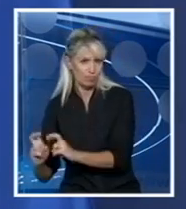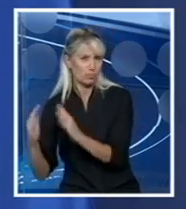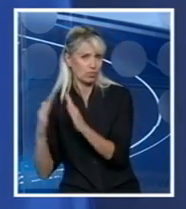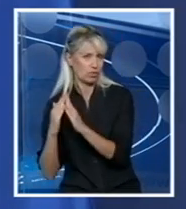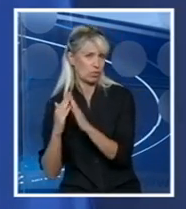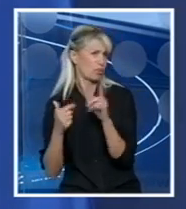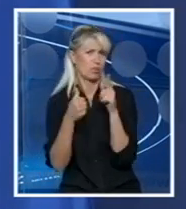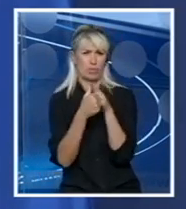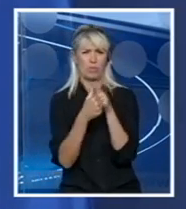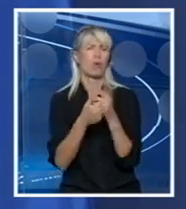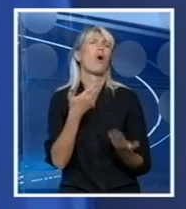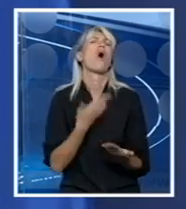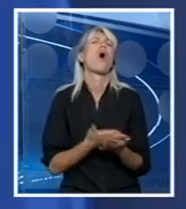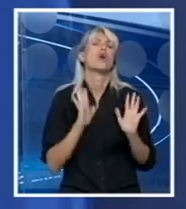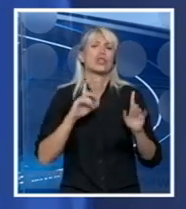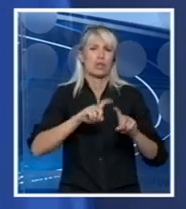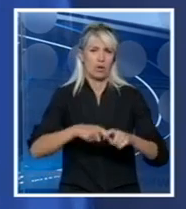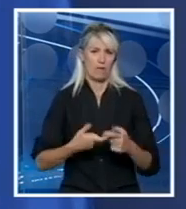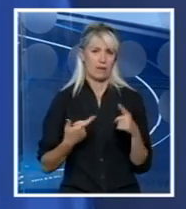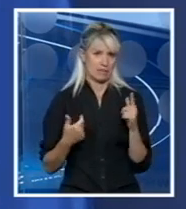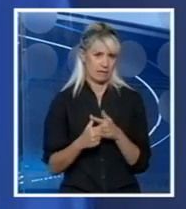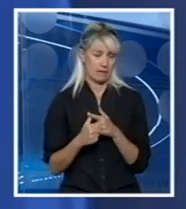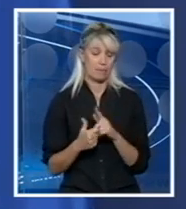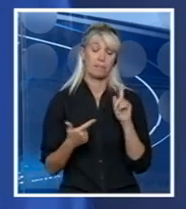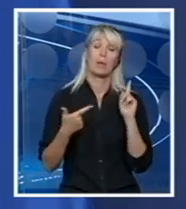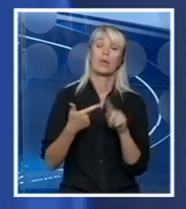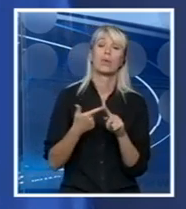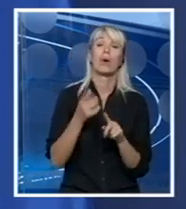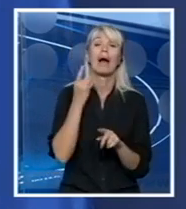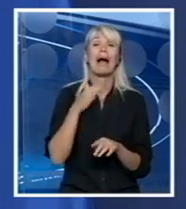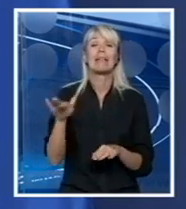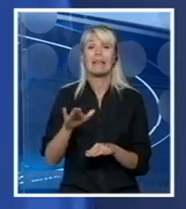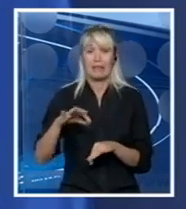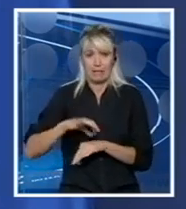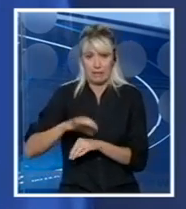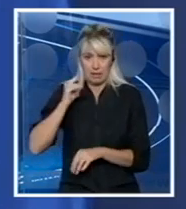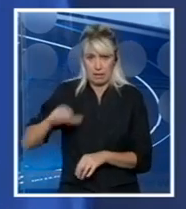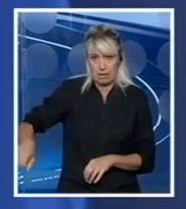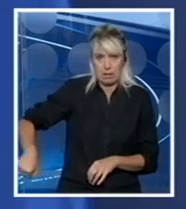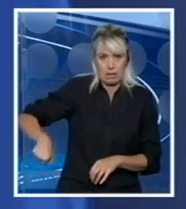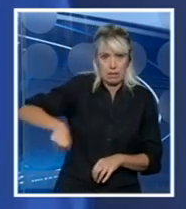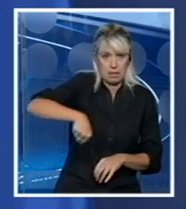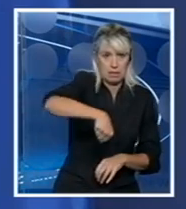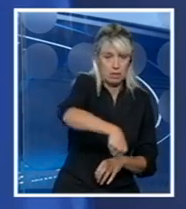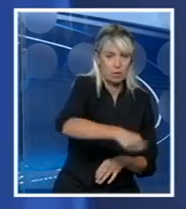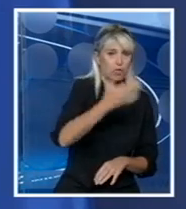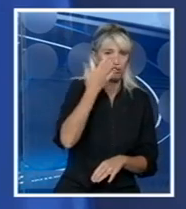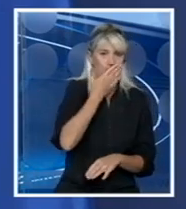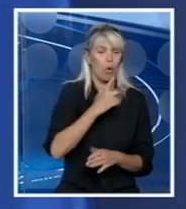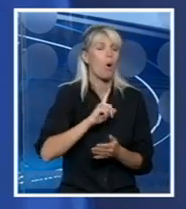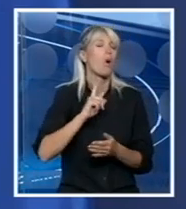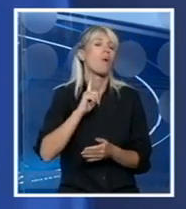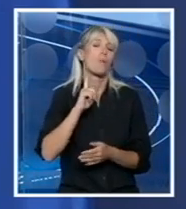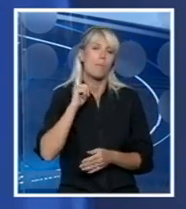dete dođe do škole sa roditeljem ili koga već dovodi, mora čim uđe u